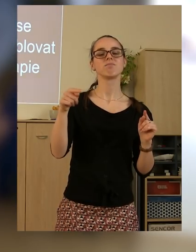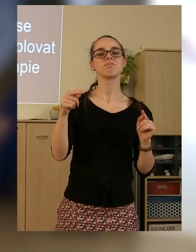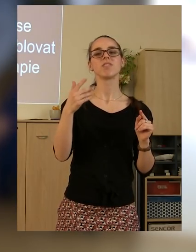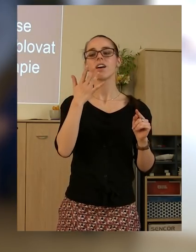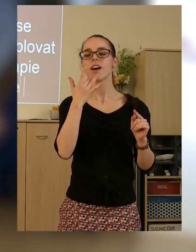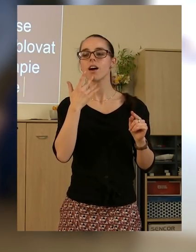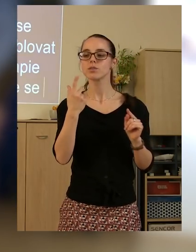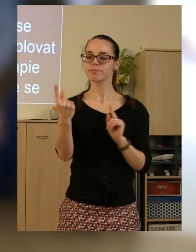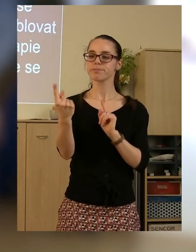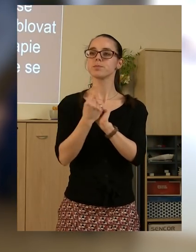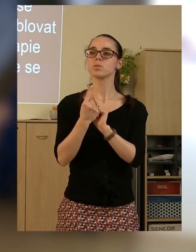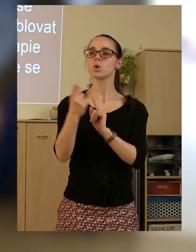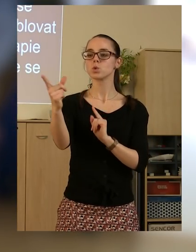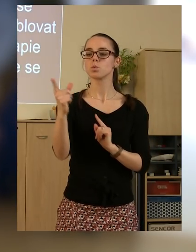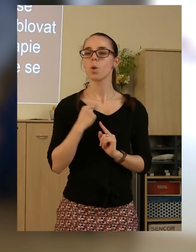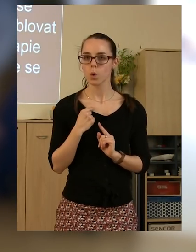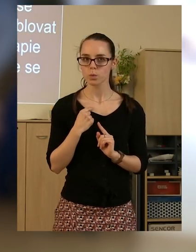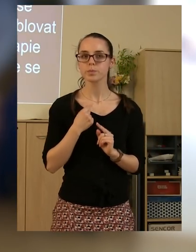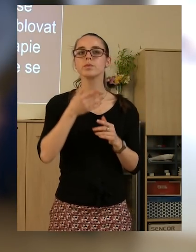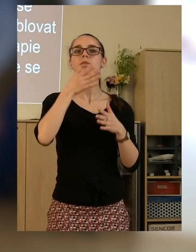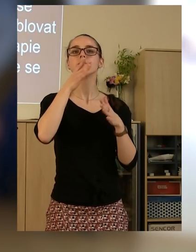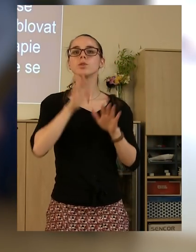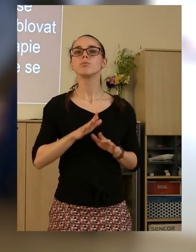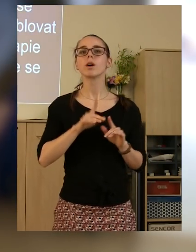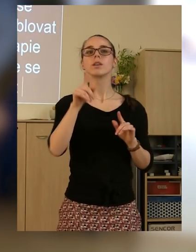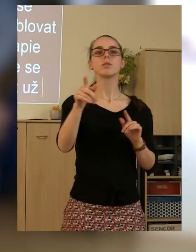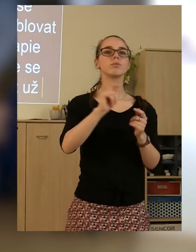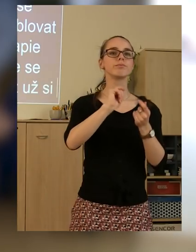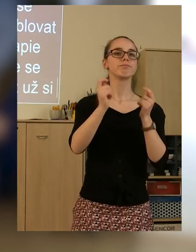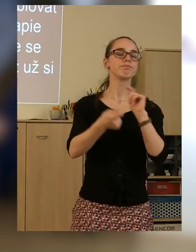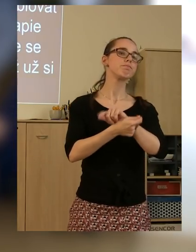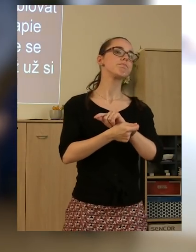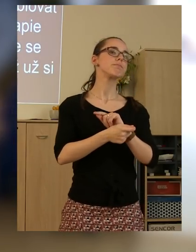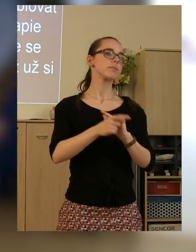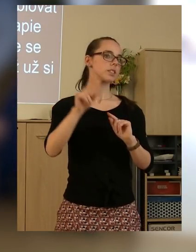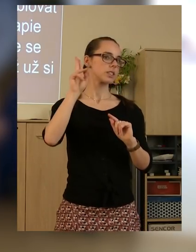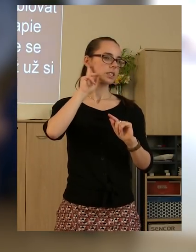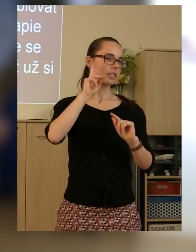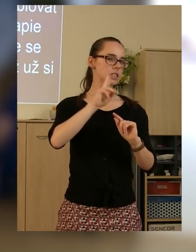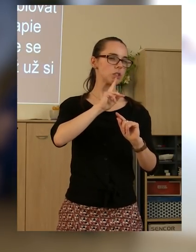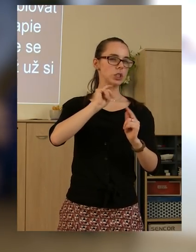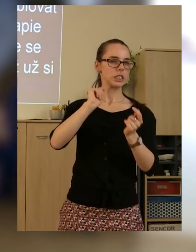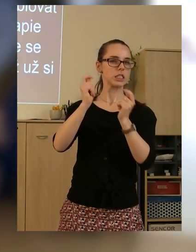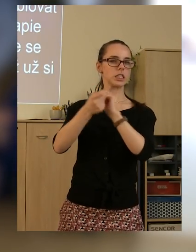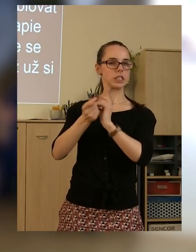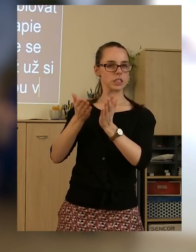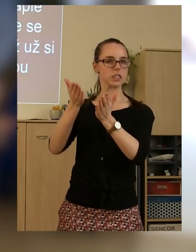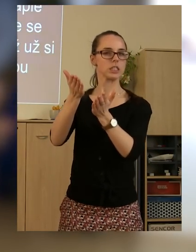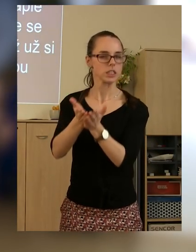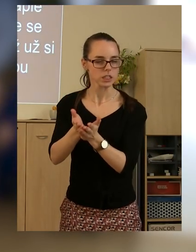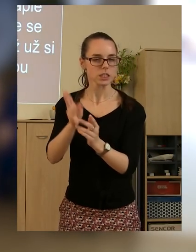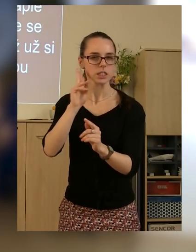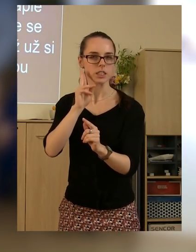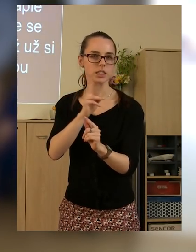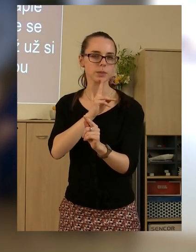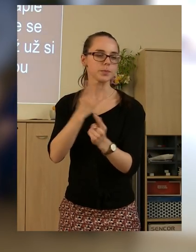vysvětlit, že když už si vybrali svět neslyšících, tak jsou vlastně specifičtí. Připadá mi to jako